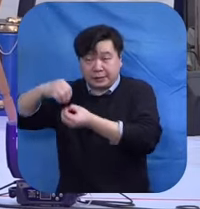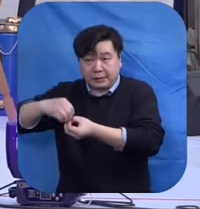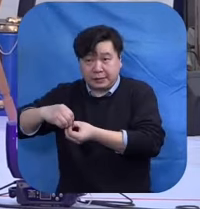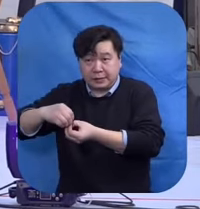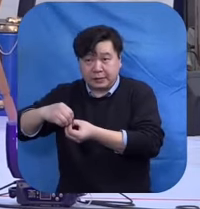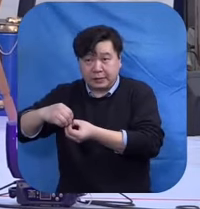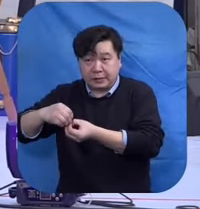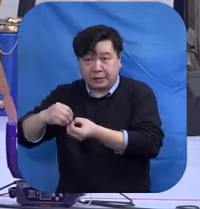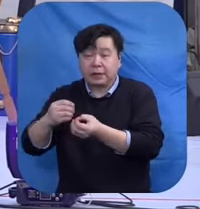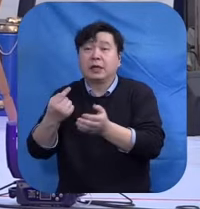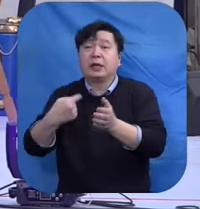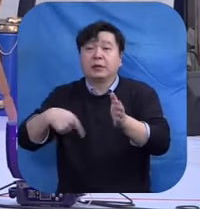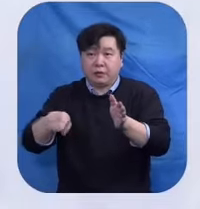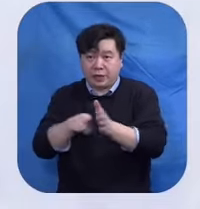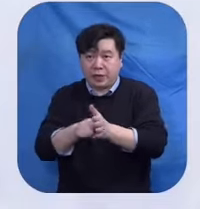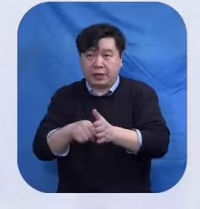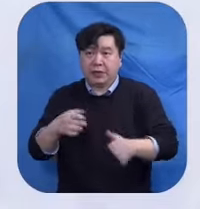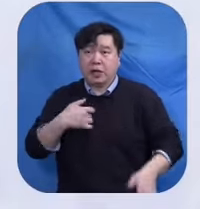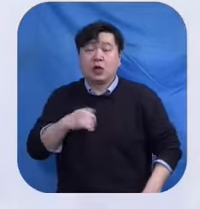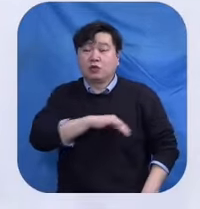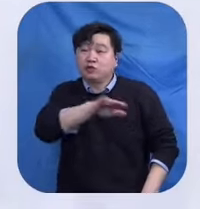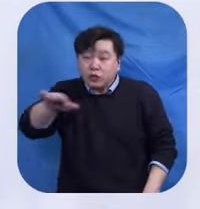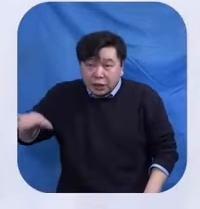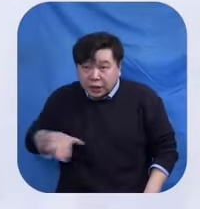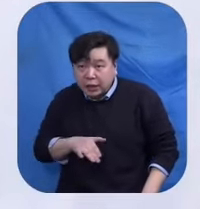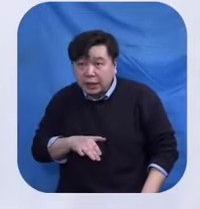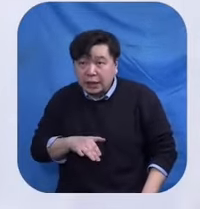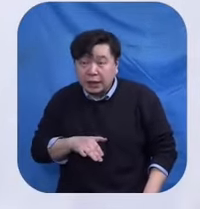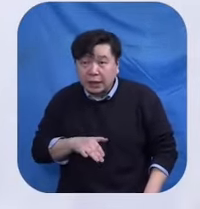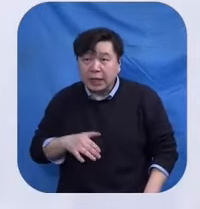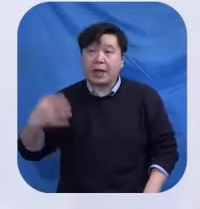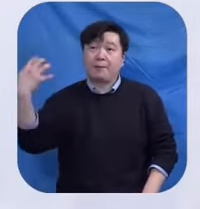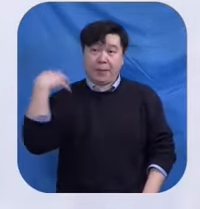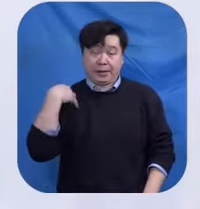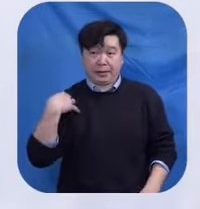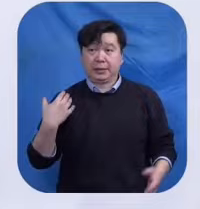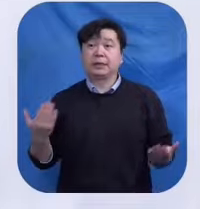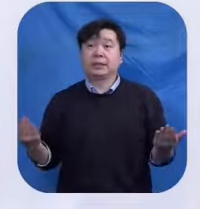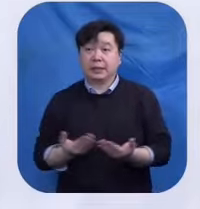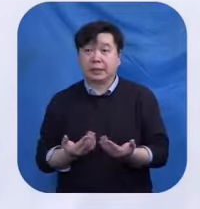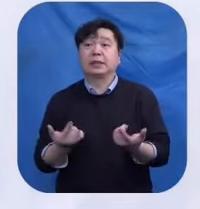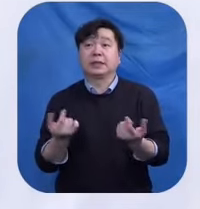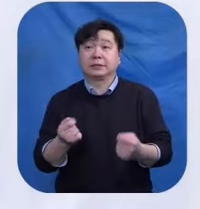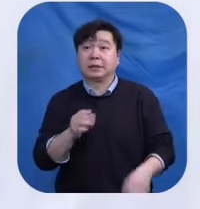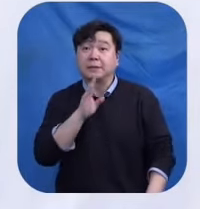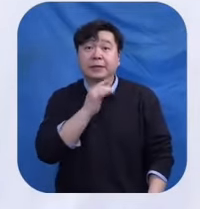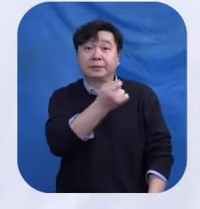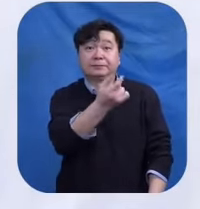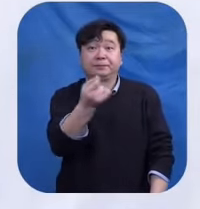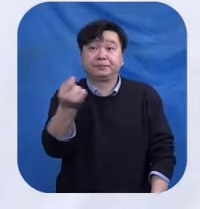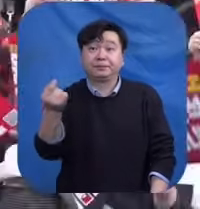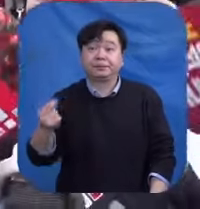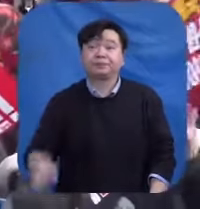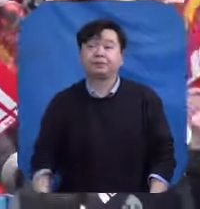계승하는 바로 우리 후손들의 책임이다. 여러분 그렇게 생각하시죠?